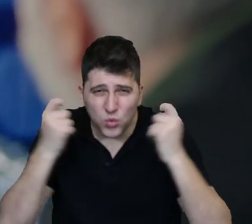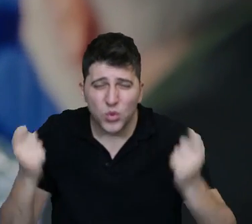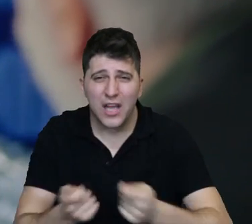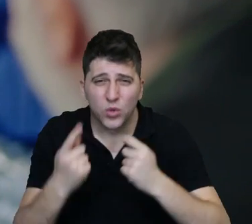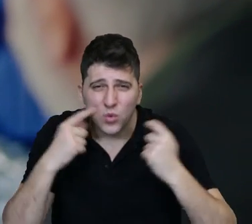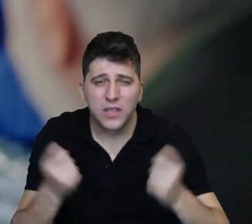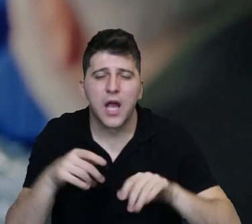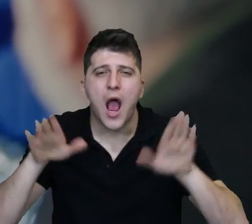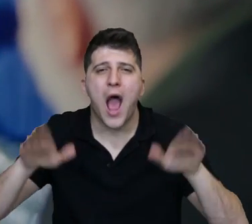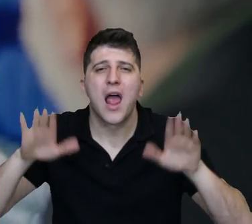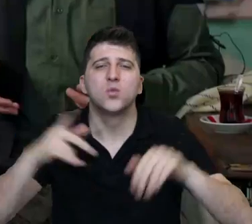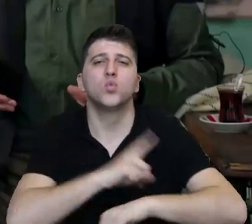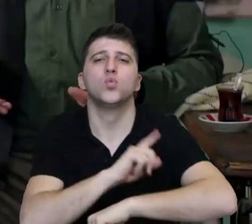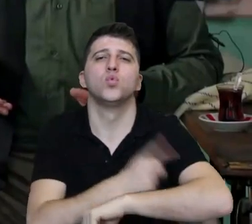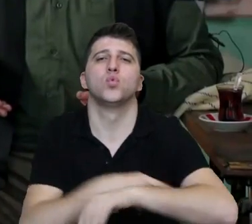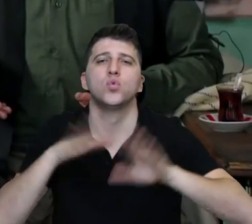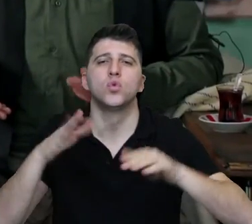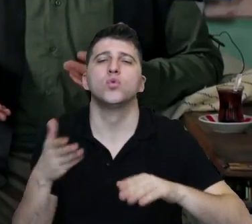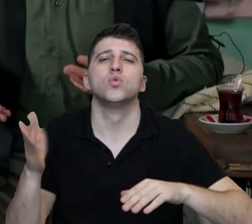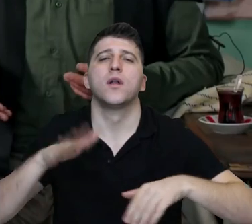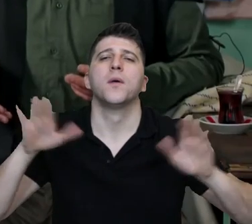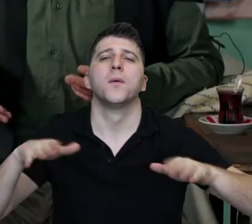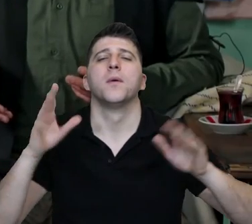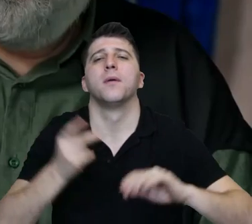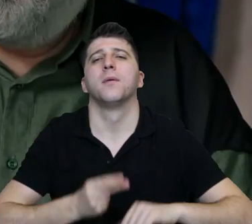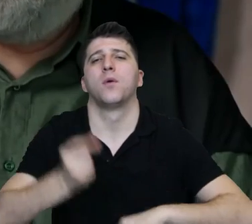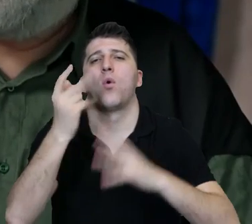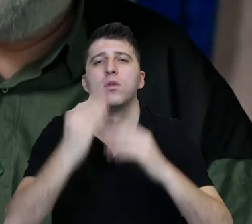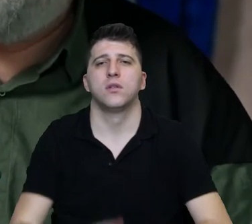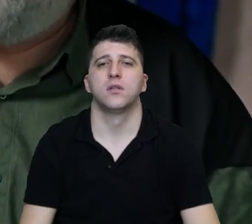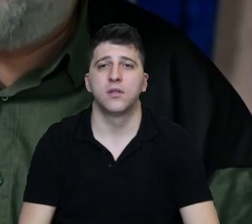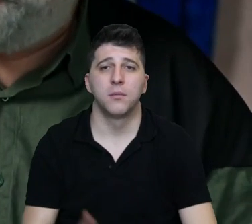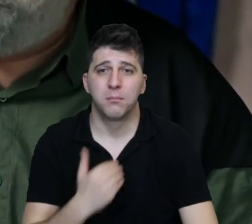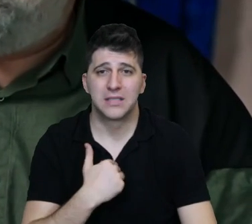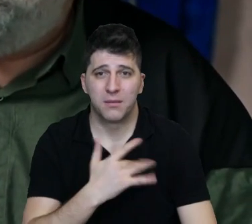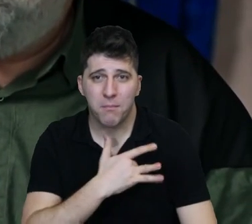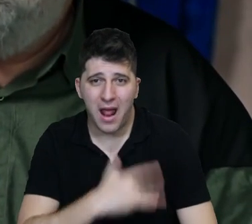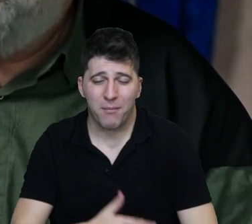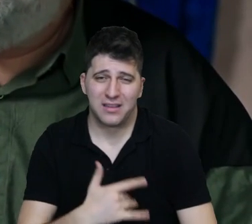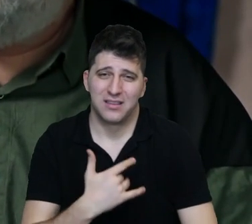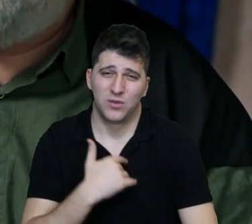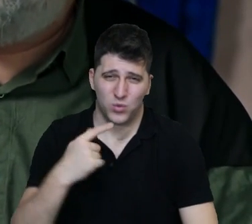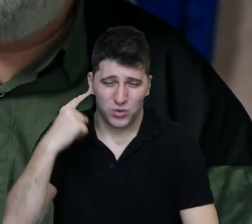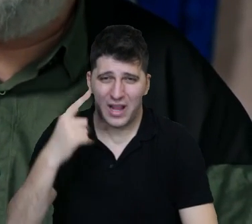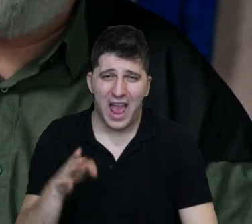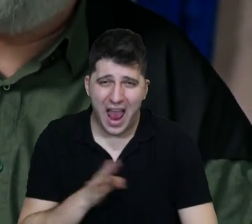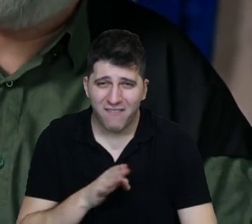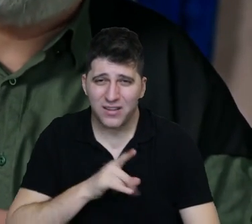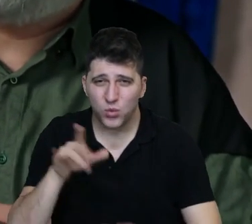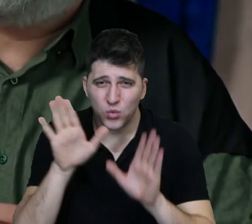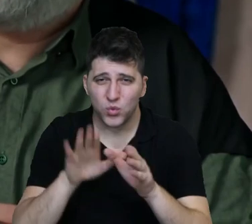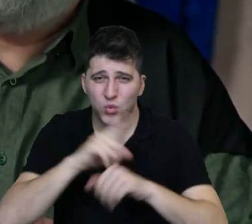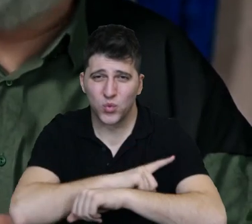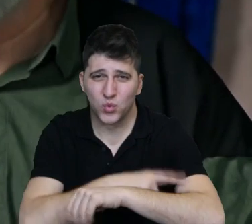Çırpındıkça kanatları güçlenir. Sonra da pır diye uçar gider. Biz merhametimize mağlup düşüp evlatlarımızın uçacak